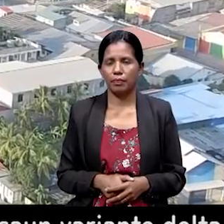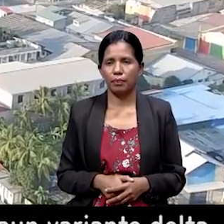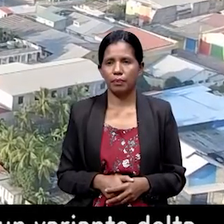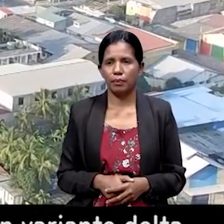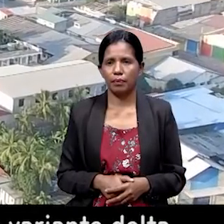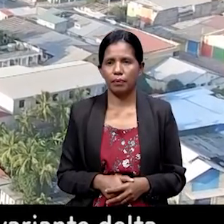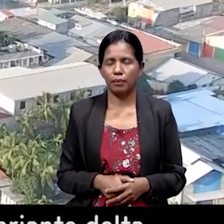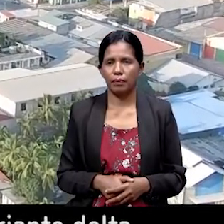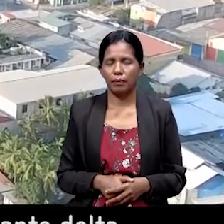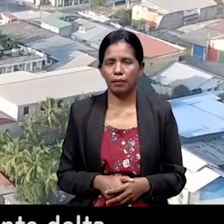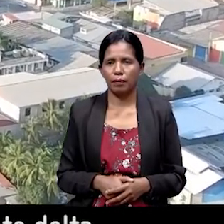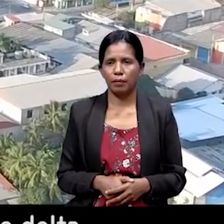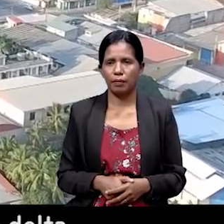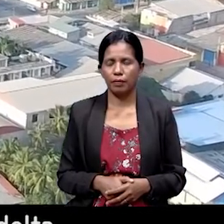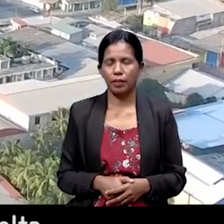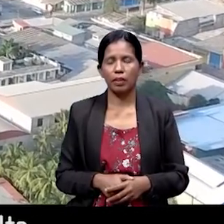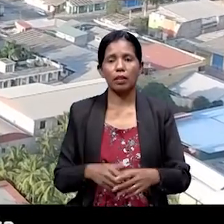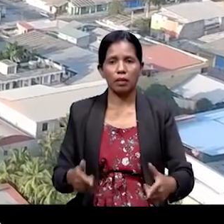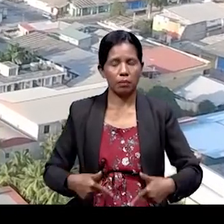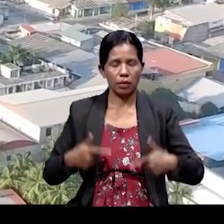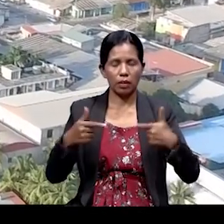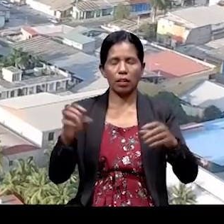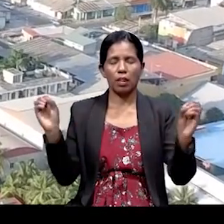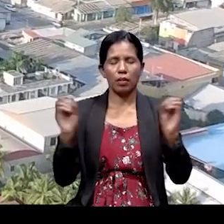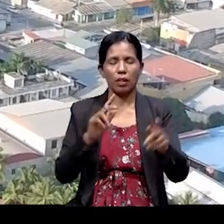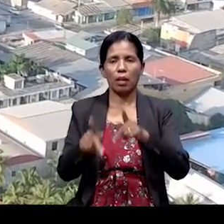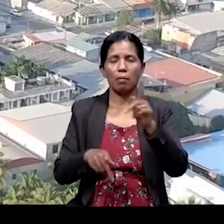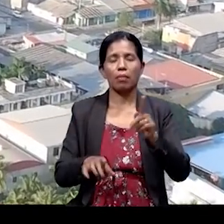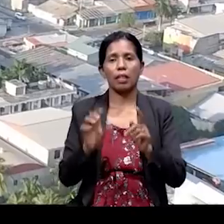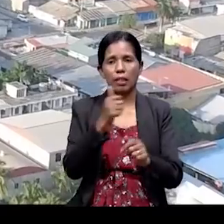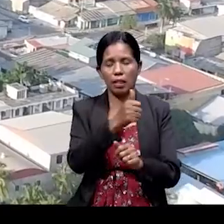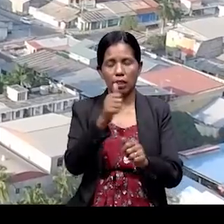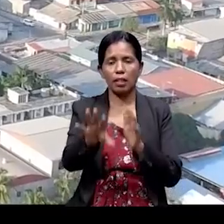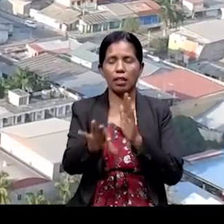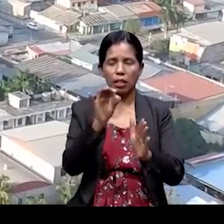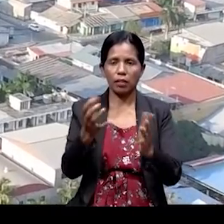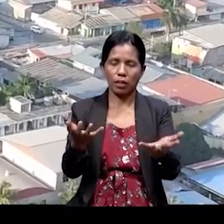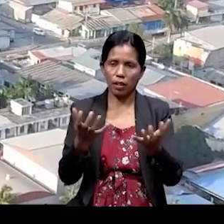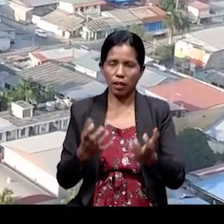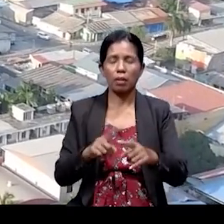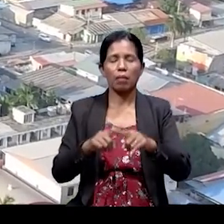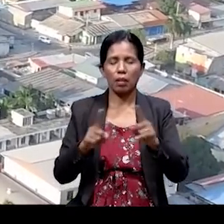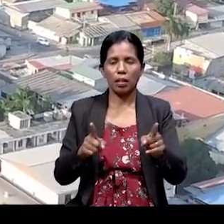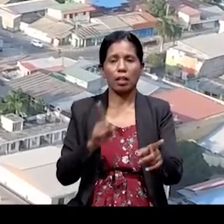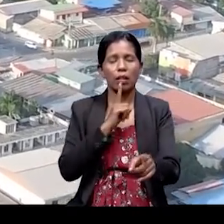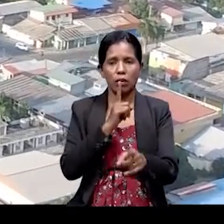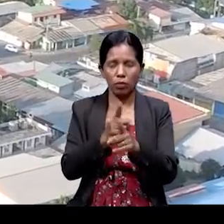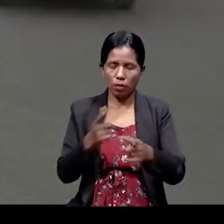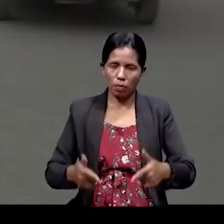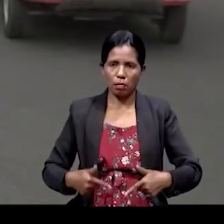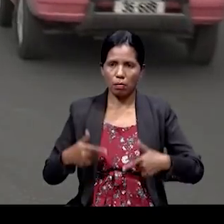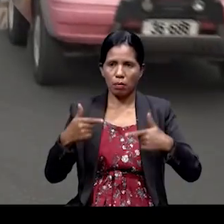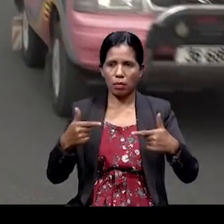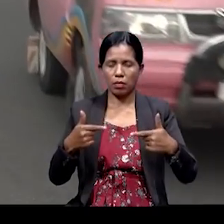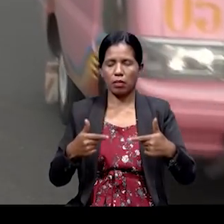Iya kadunan muris ne, laos ema ida ida kili tur ne hakarak. Mai be realida de muris sulin tur muris ne